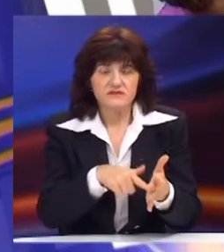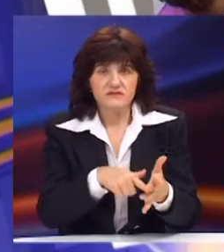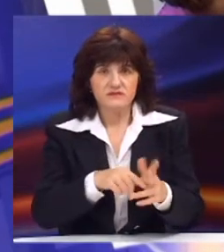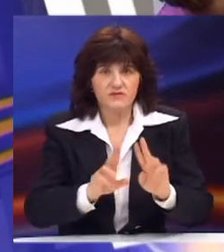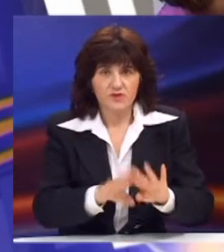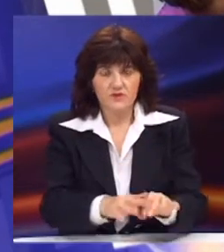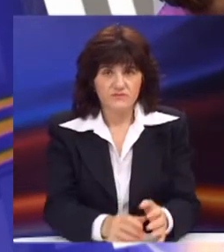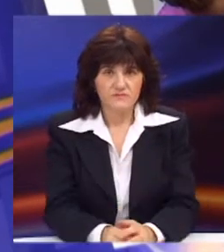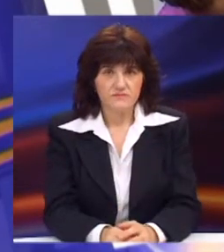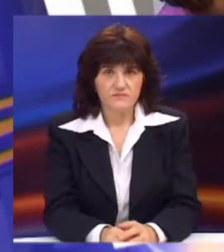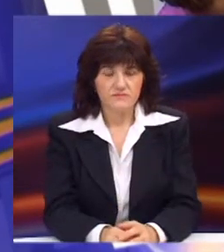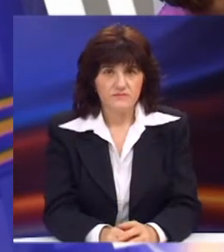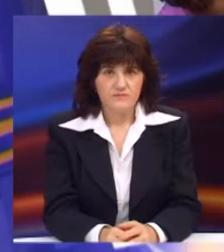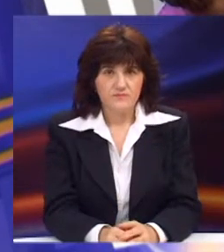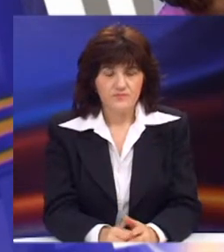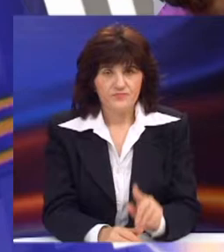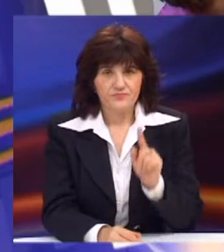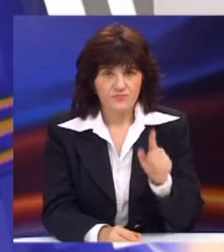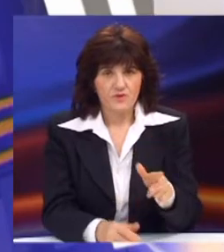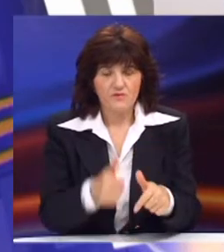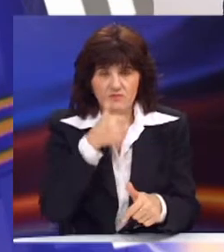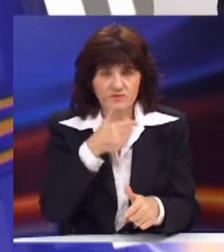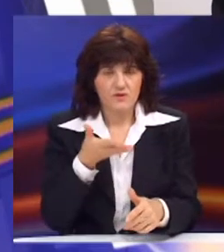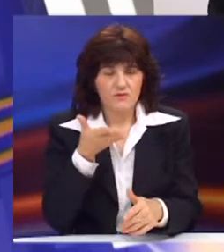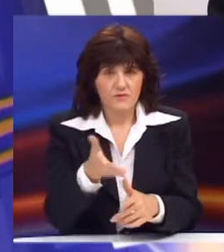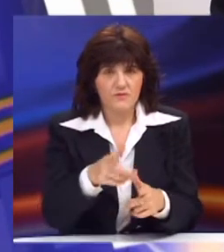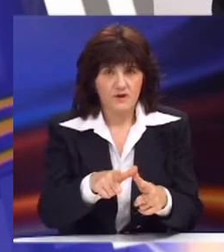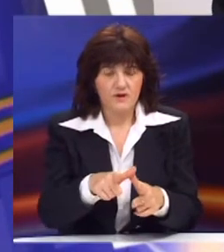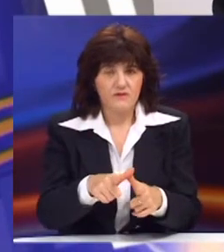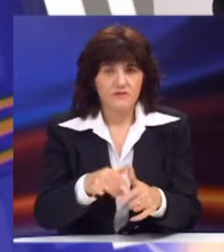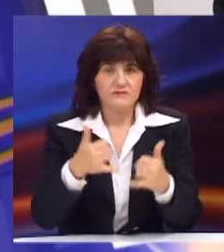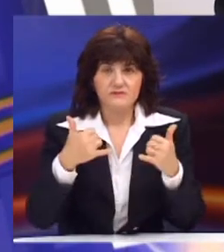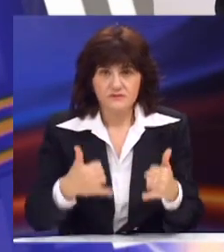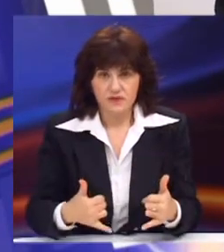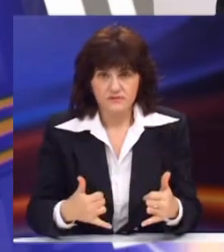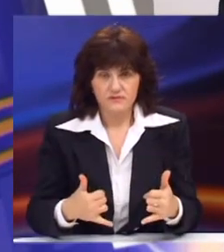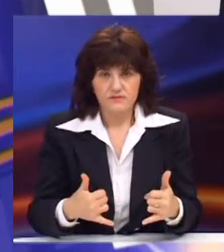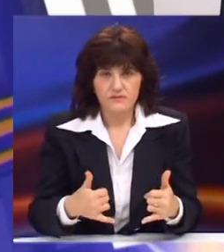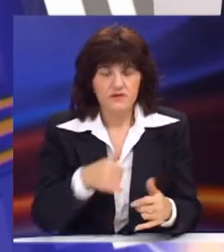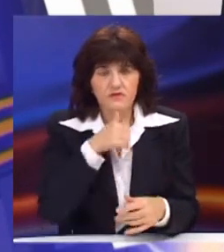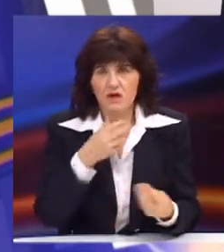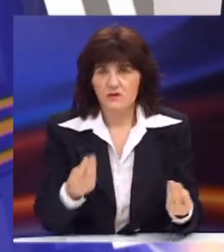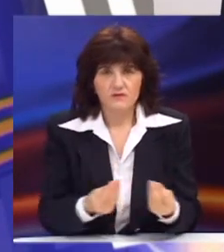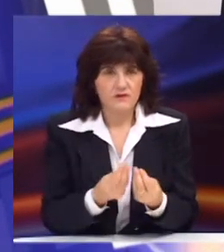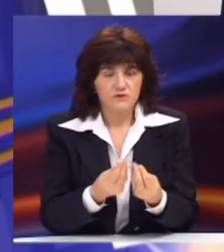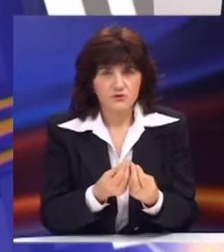sindikati marginalizovani. Neoliberalni koncept koji nam se nudi sad